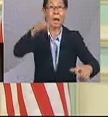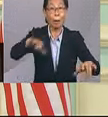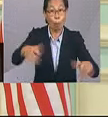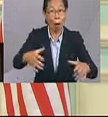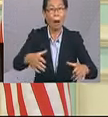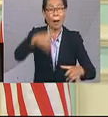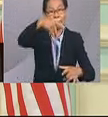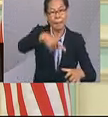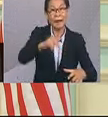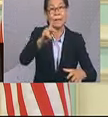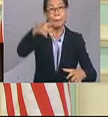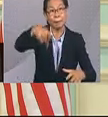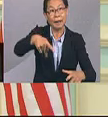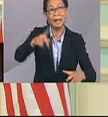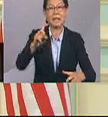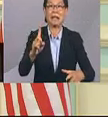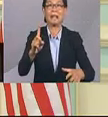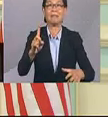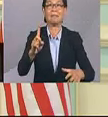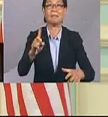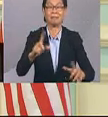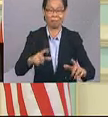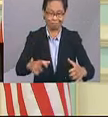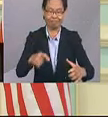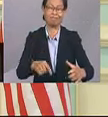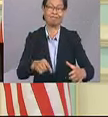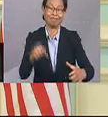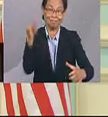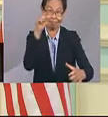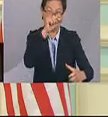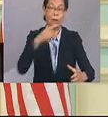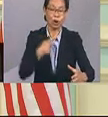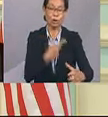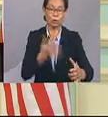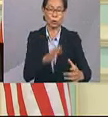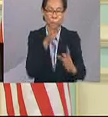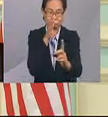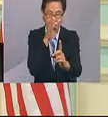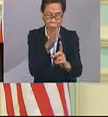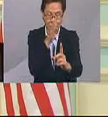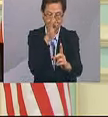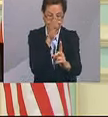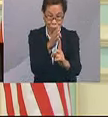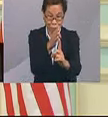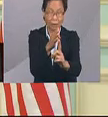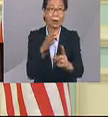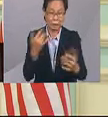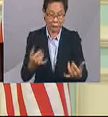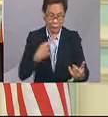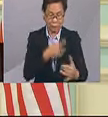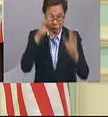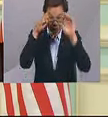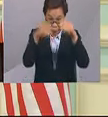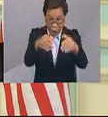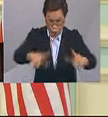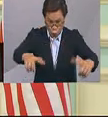secara PKPD. Dan kita dah sasarkan berdasarkan, sekarang ni kita target